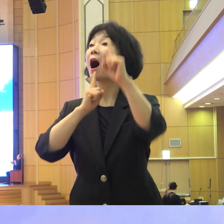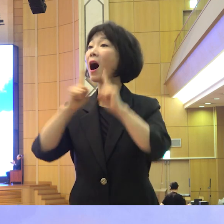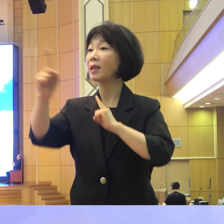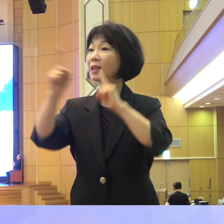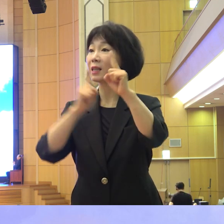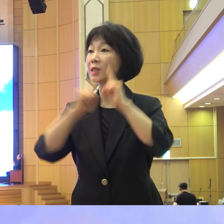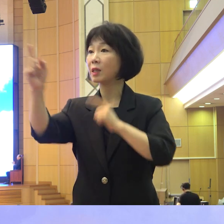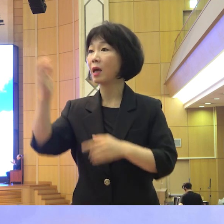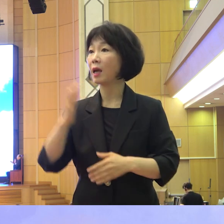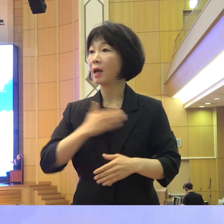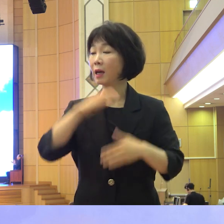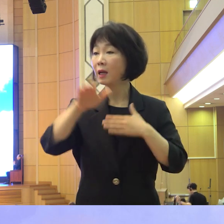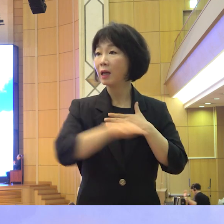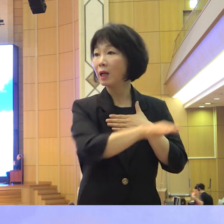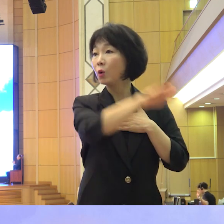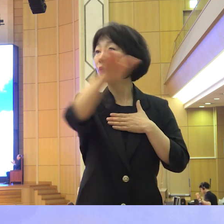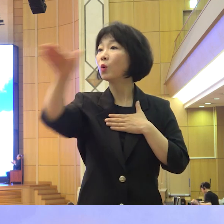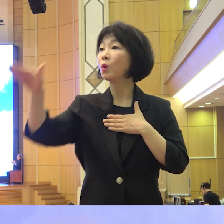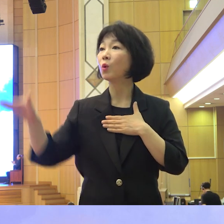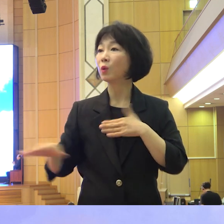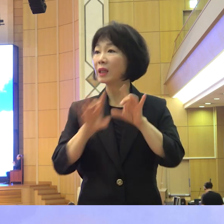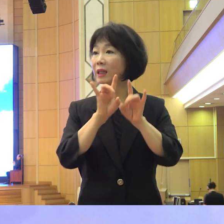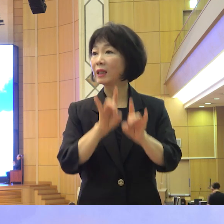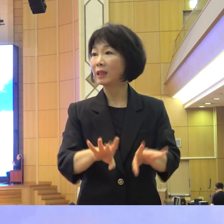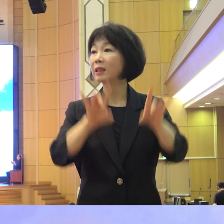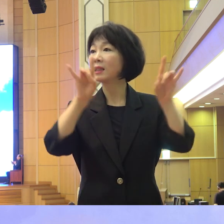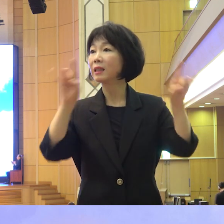거룩하신 말일세.